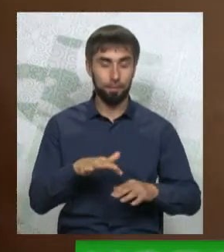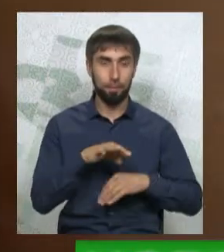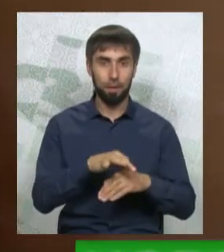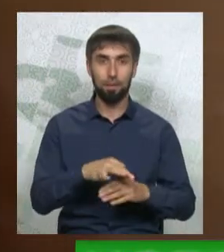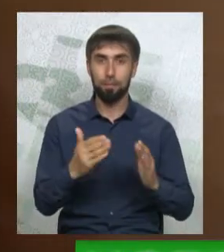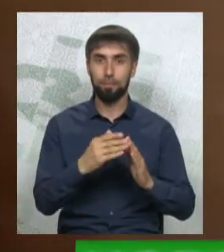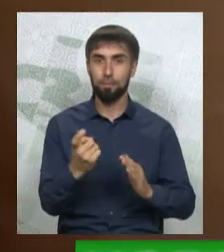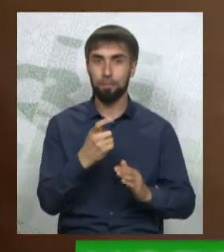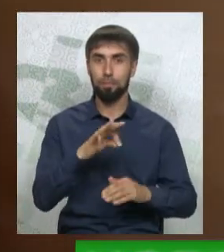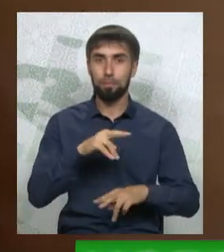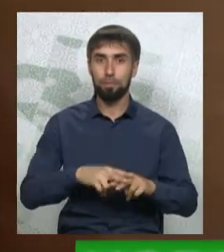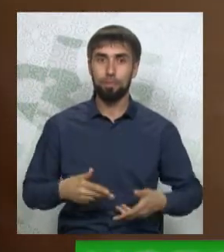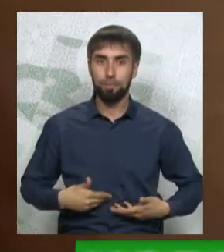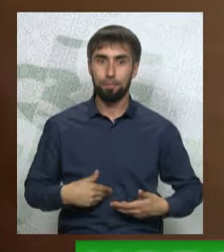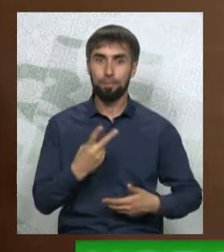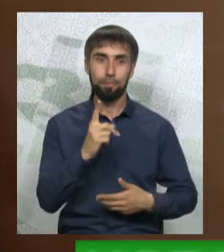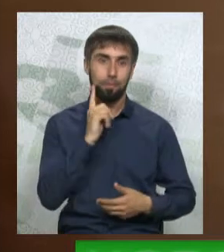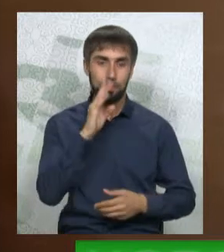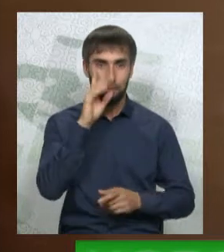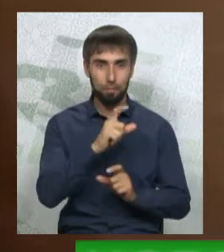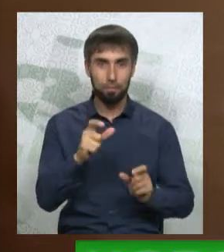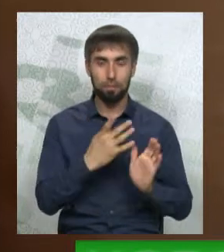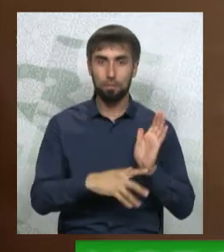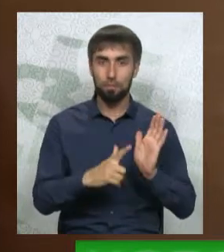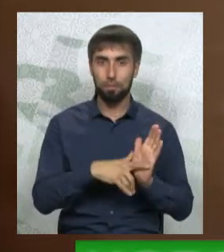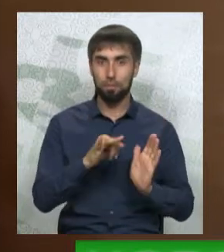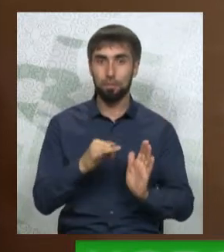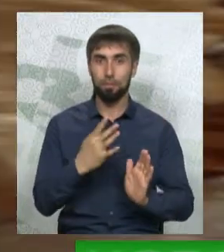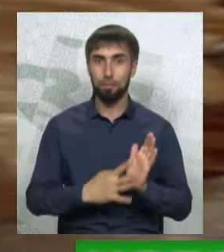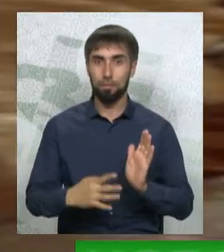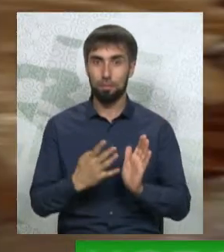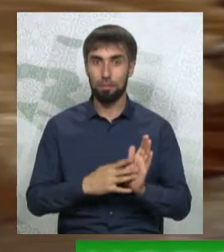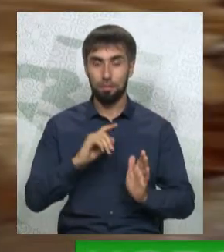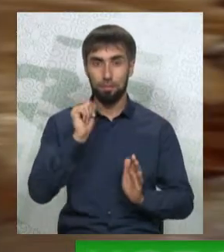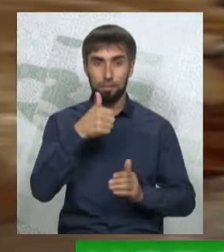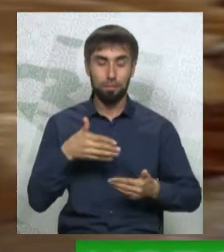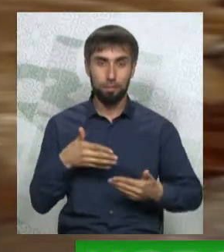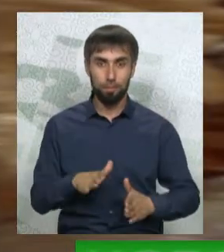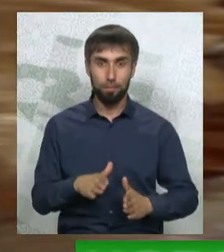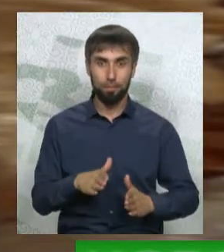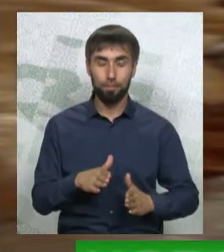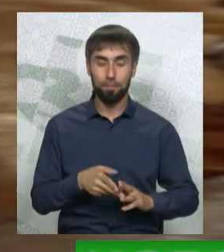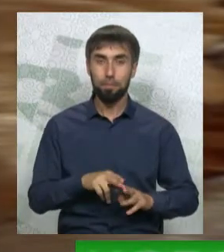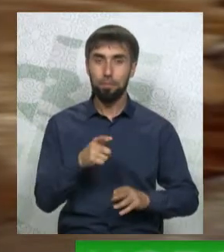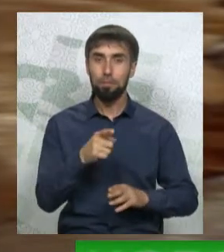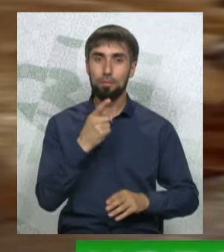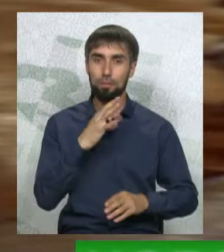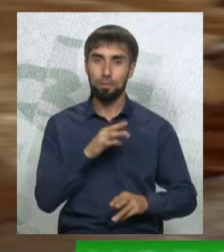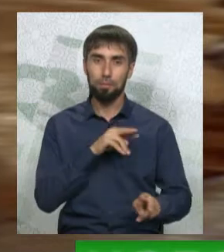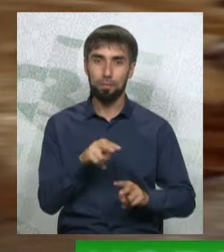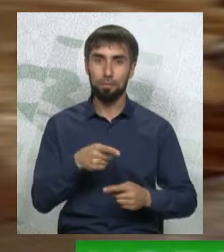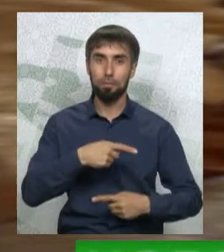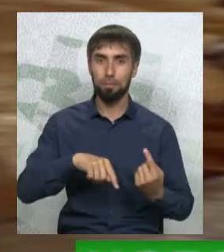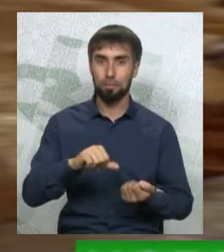прошли в домовладении по месту жительства двух молодых парней 97-го и 99-го годов рождения. Сотрудники управления по контролю за